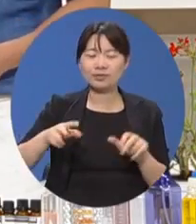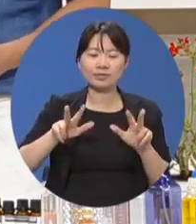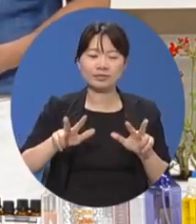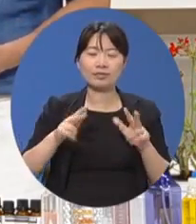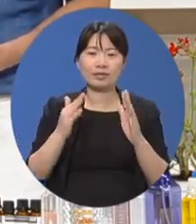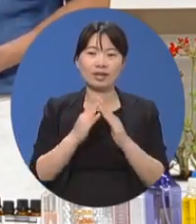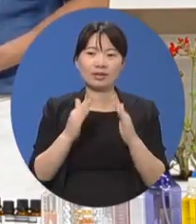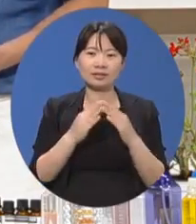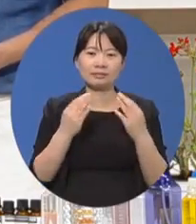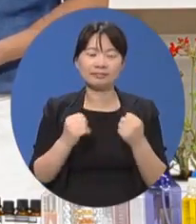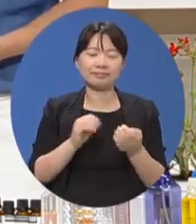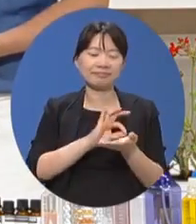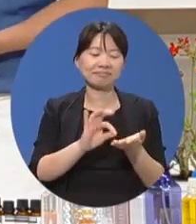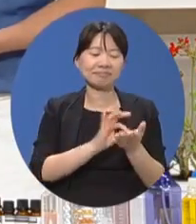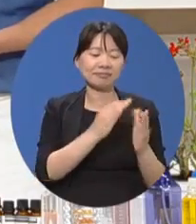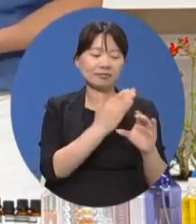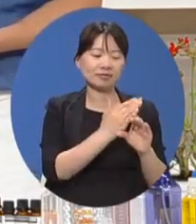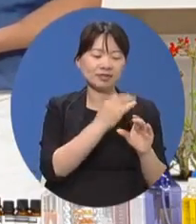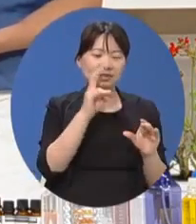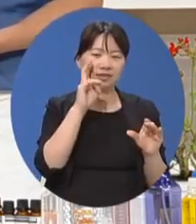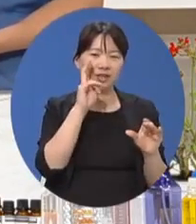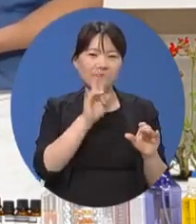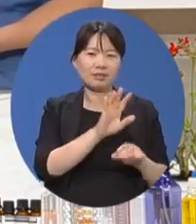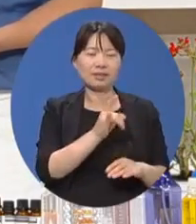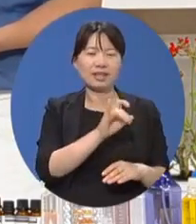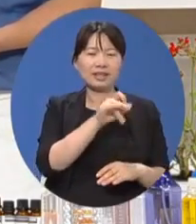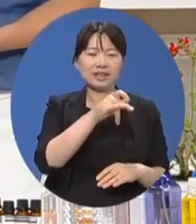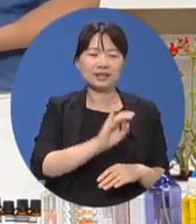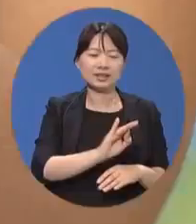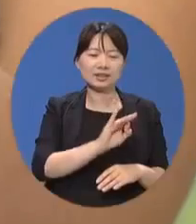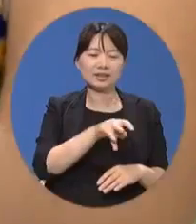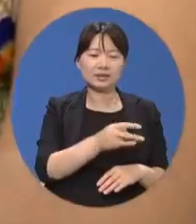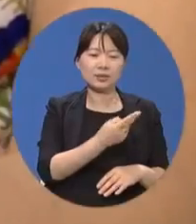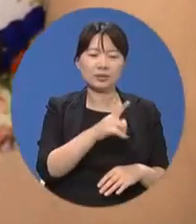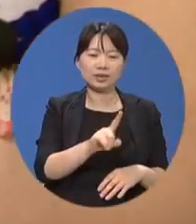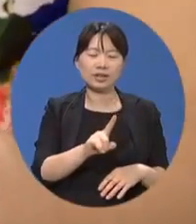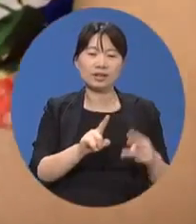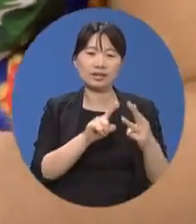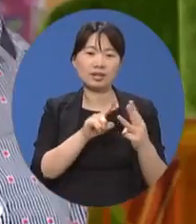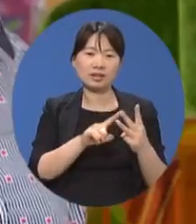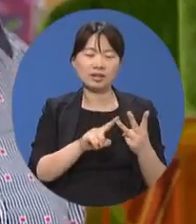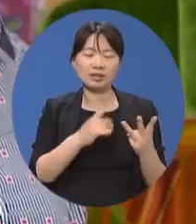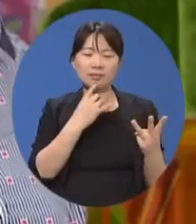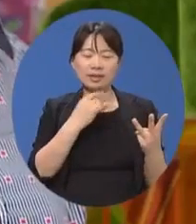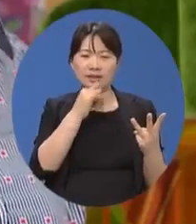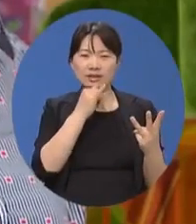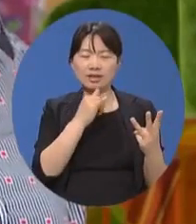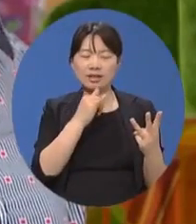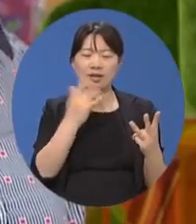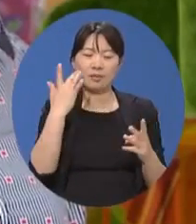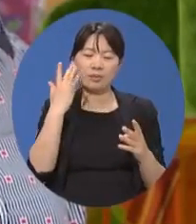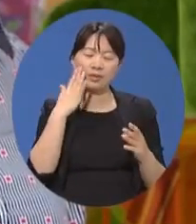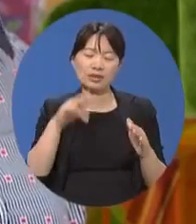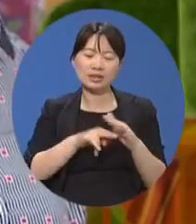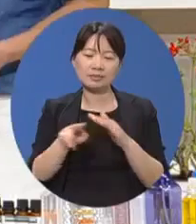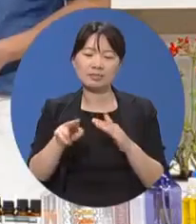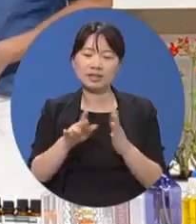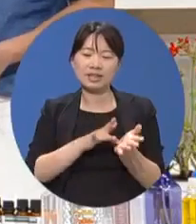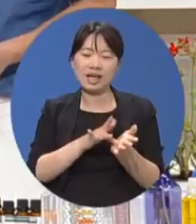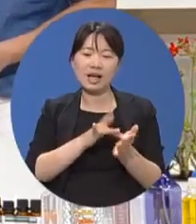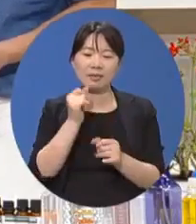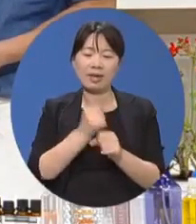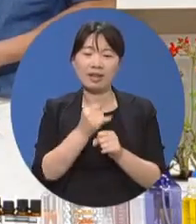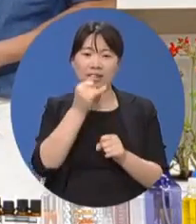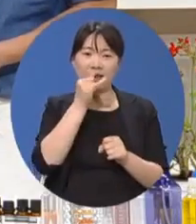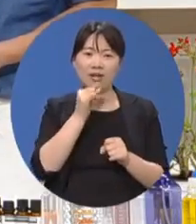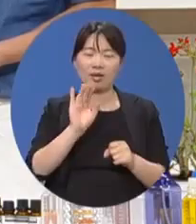집에서 많이들 요즘 쓰실 거에요 아예 킹 소다 이렇게 세가지만 있으면 에 모기 기피제를 또 만들 수가 있죠 아 킴 손